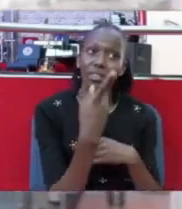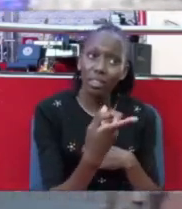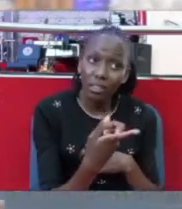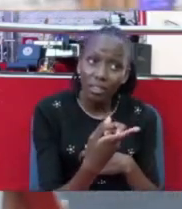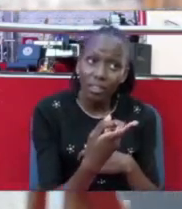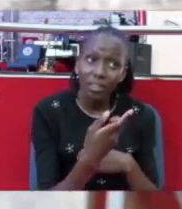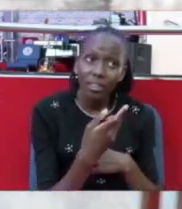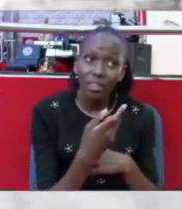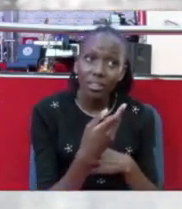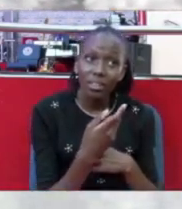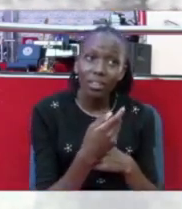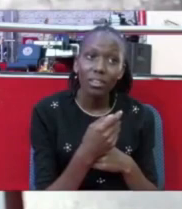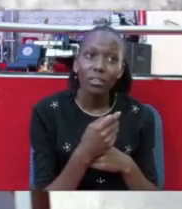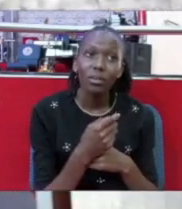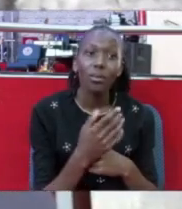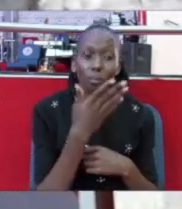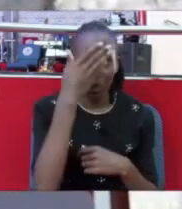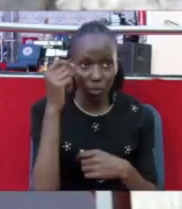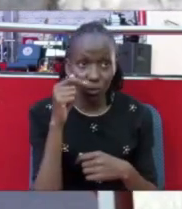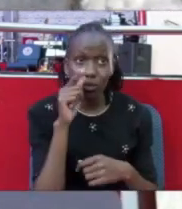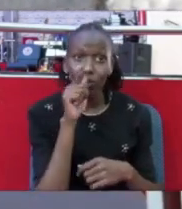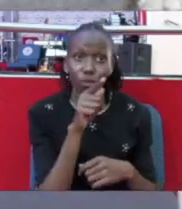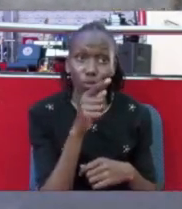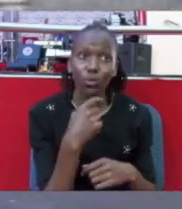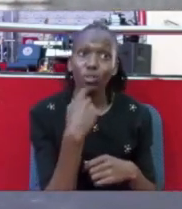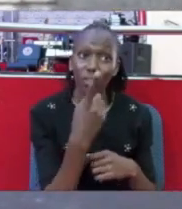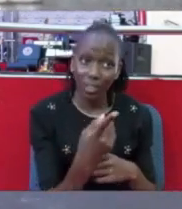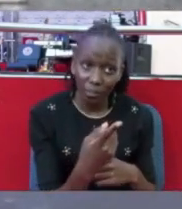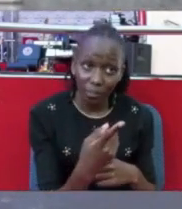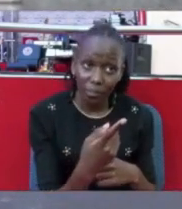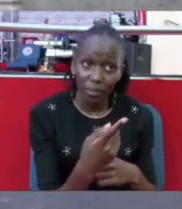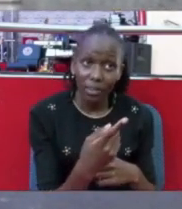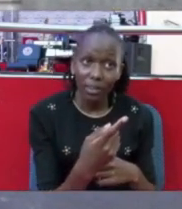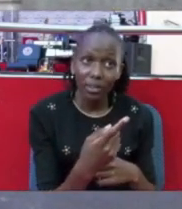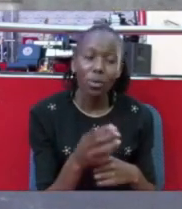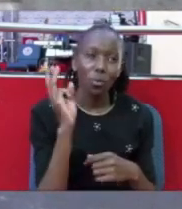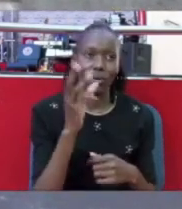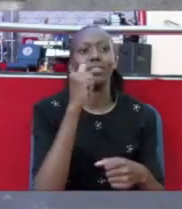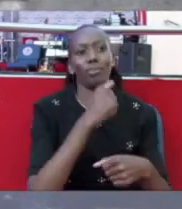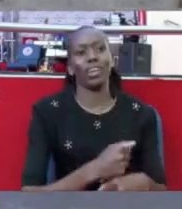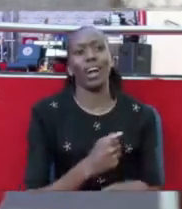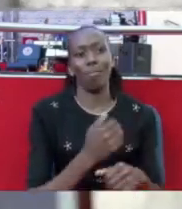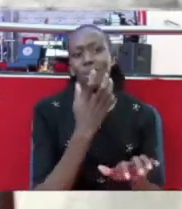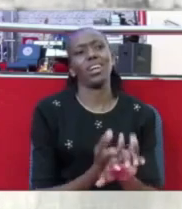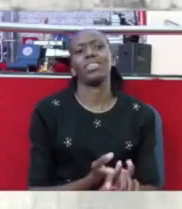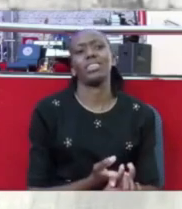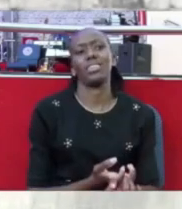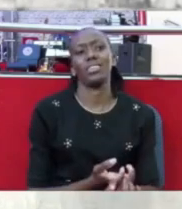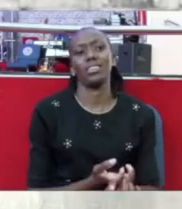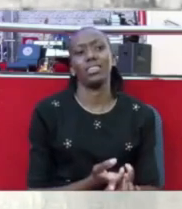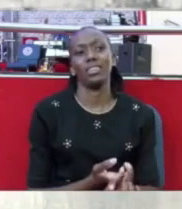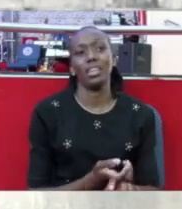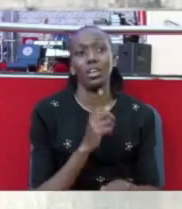Because when you say it is tough, it will surely be tough. Kwa sababu ukisema ni ngumu, hakika itakuwa ngumu. If you say you are dying,